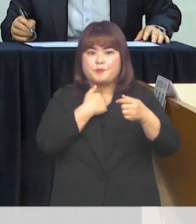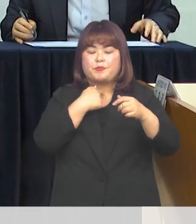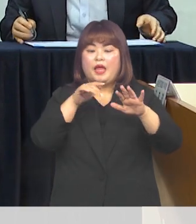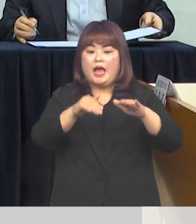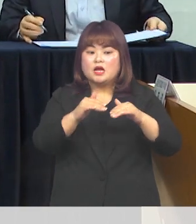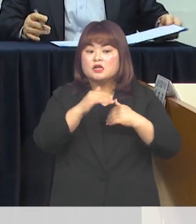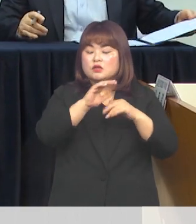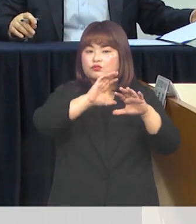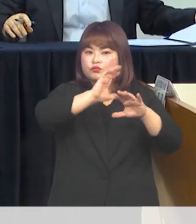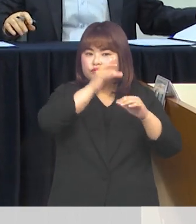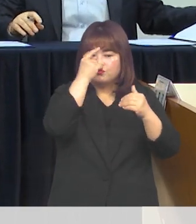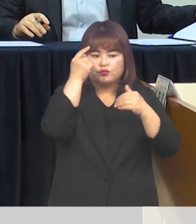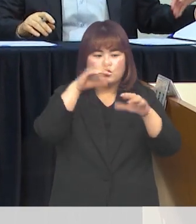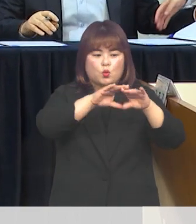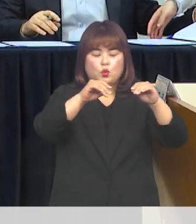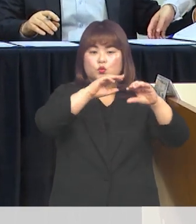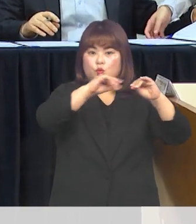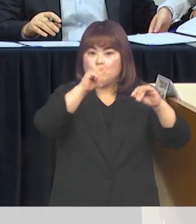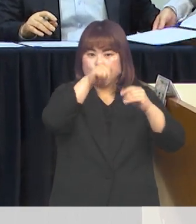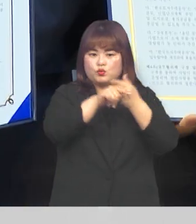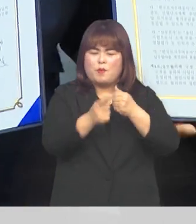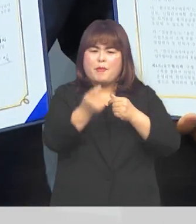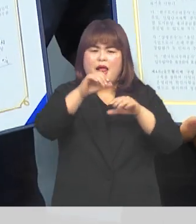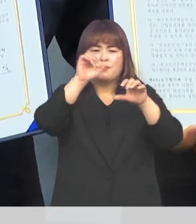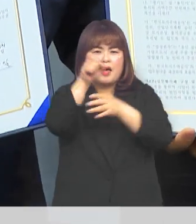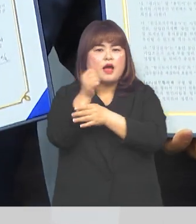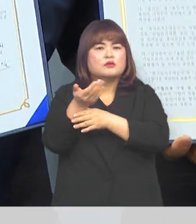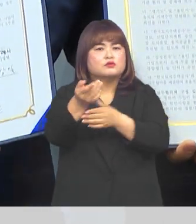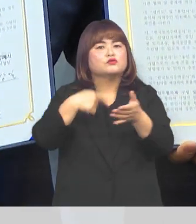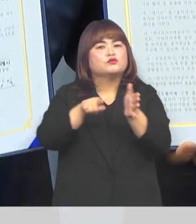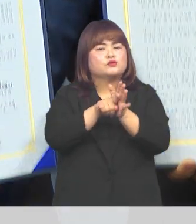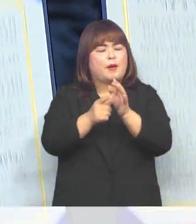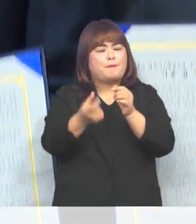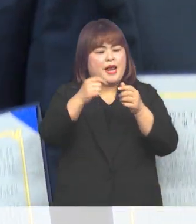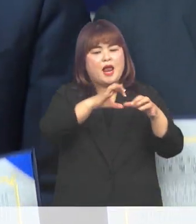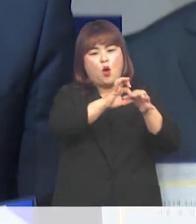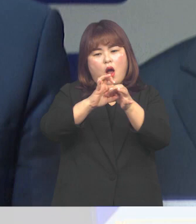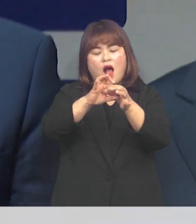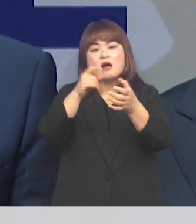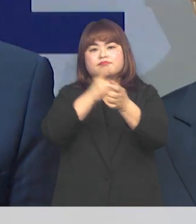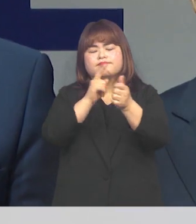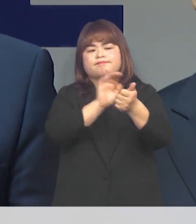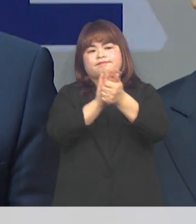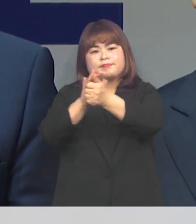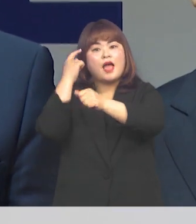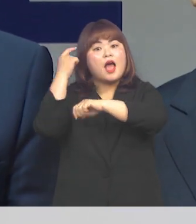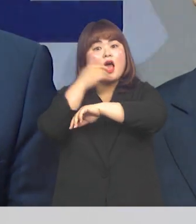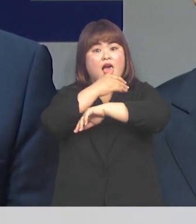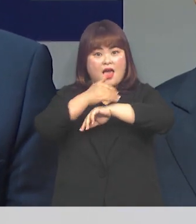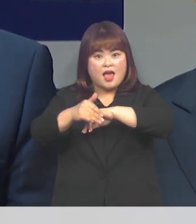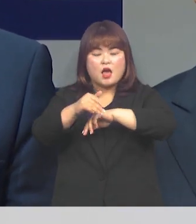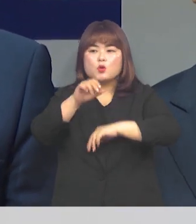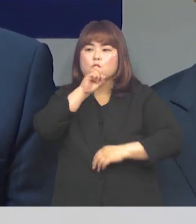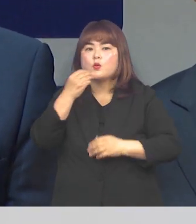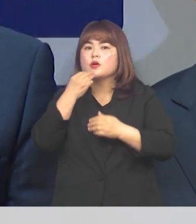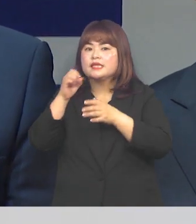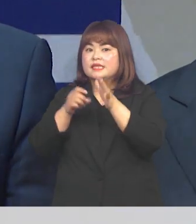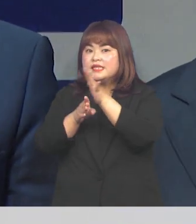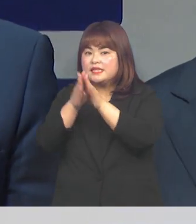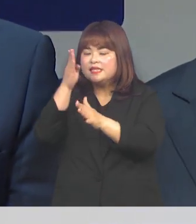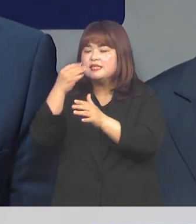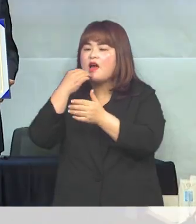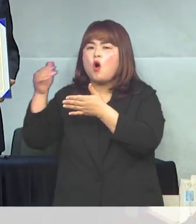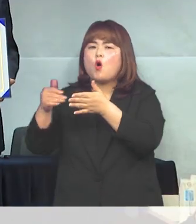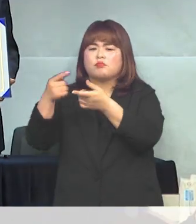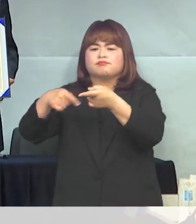국토부는 신속한 인허가 추진과 현안 해소를 위한 관계기관 협의 및 중재의 임무를 맡고 용인특례시와 경기도는